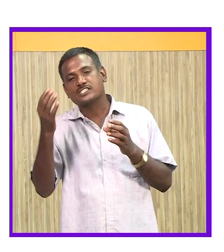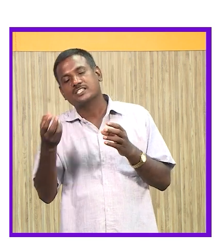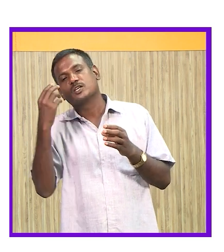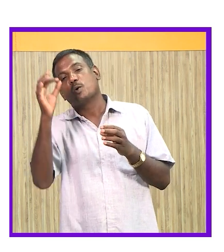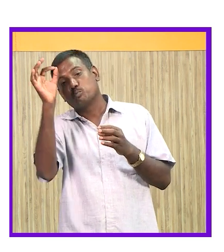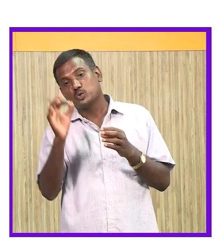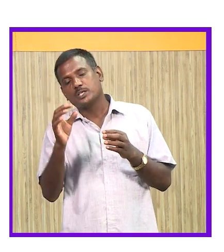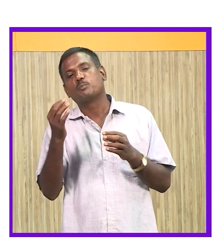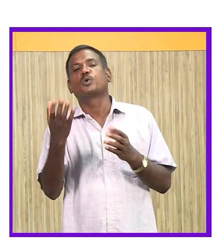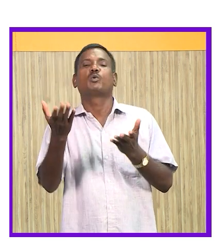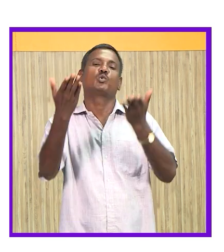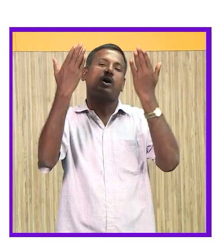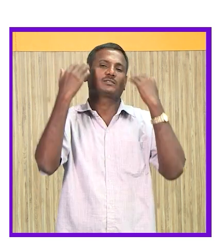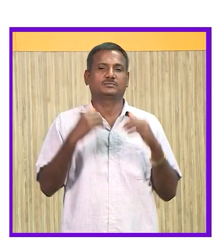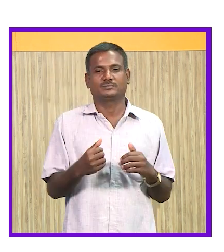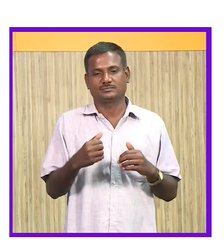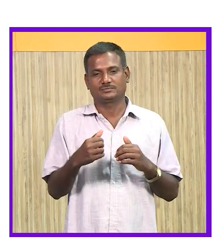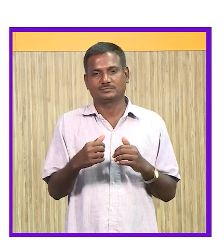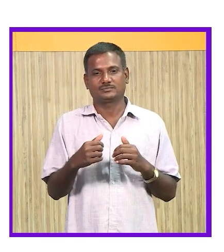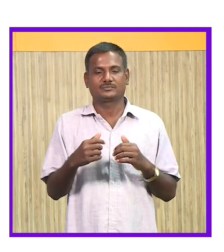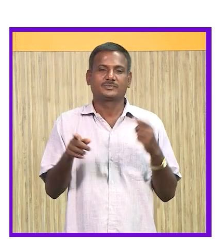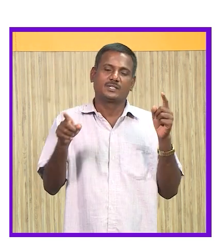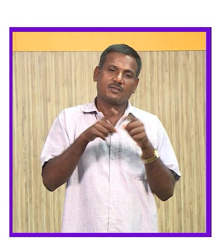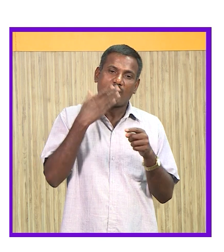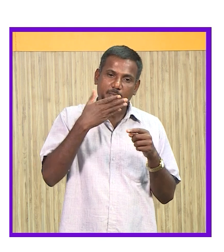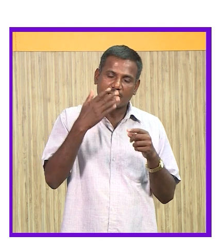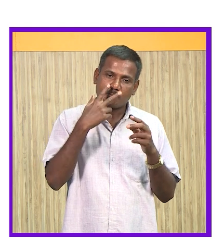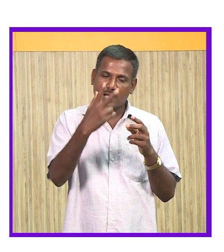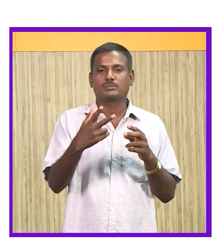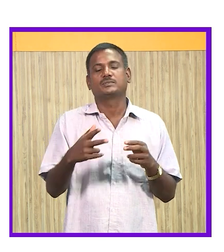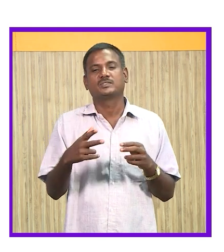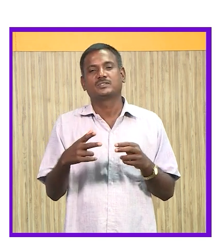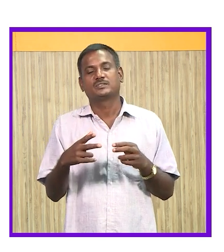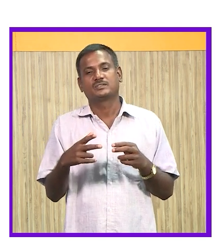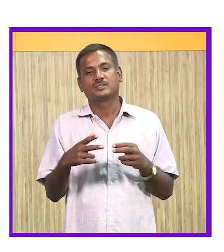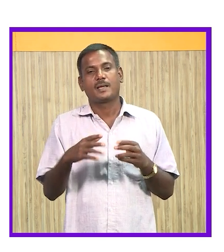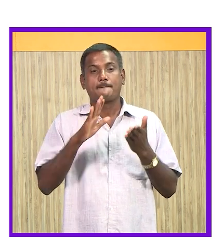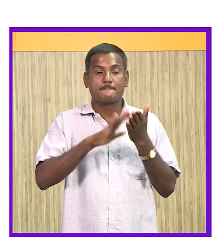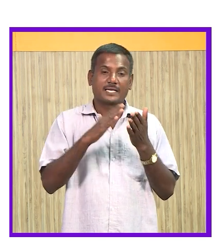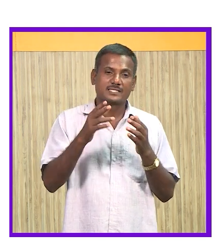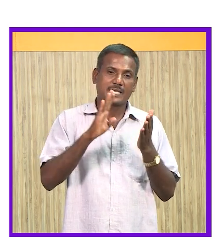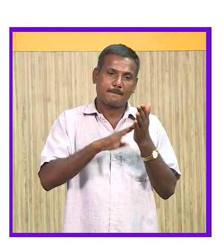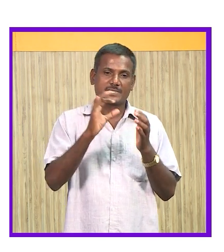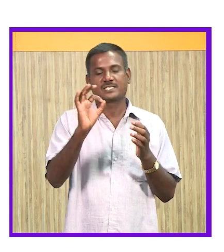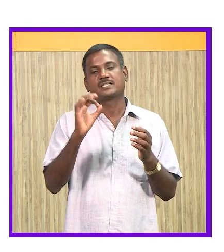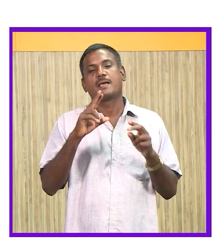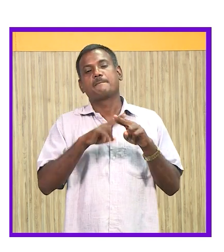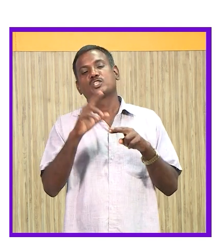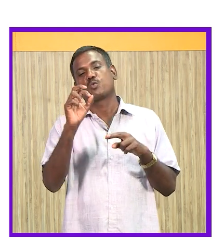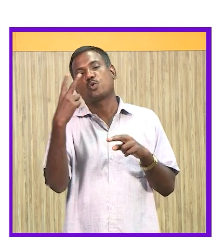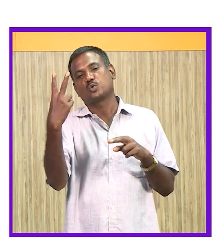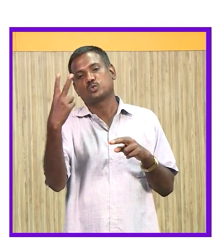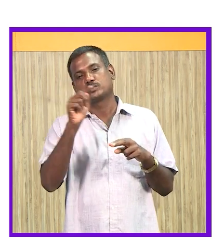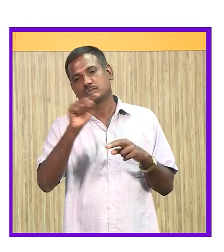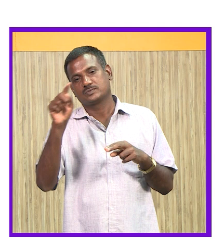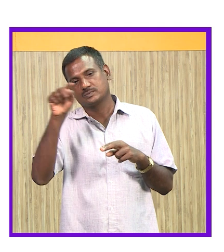எனும் ஒரு புதிய பொருள் உருவாகிறது. அதனுடைய வாய்ப்பாடுன்னு பார்க்கும்போது மெக்னீசியம் எம்ஜி பிளஸ்